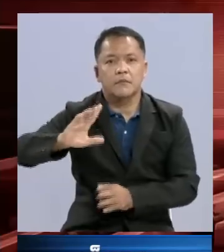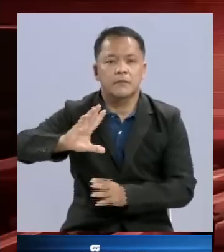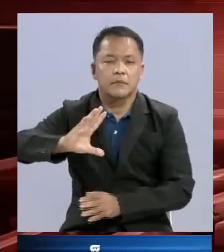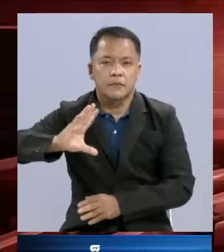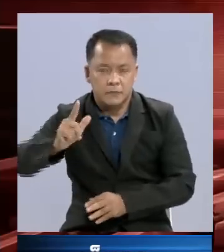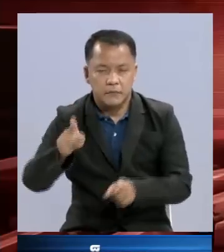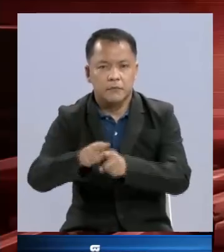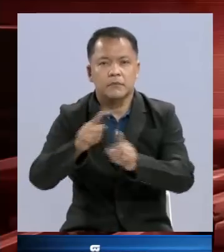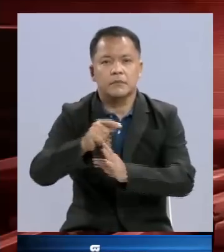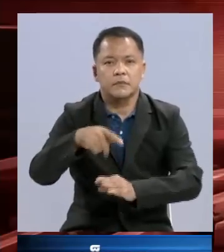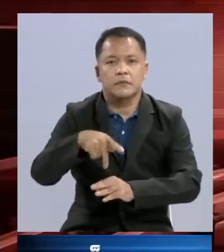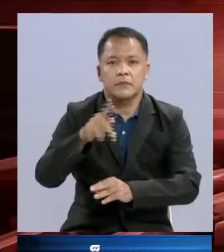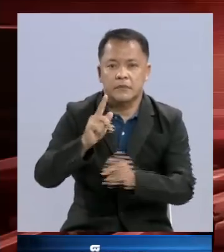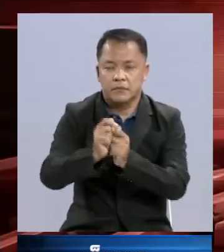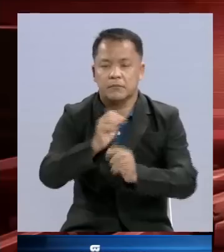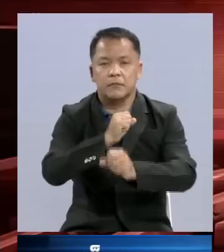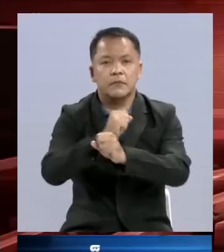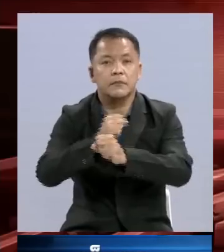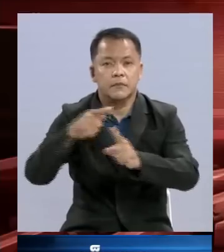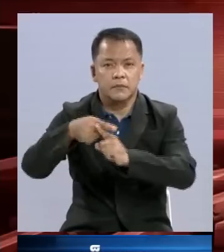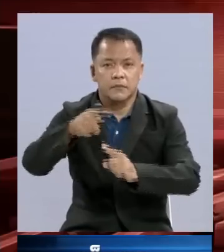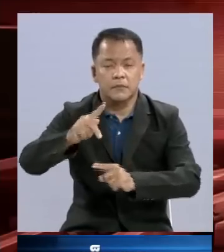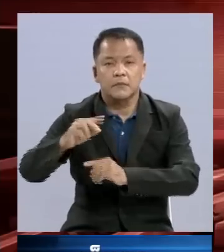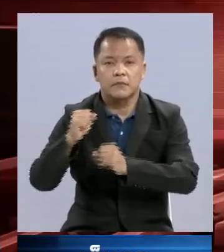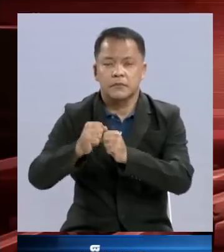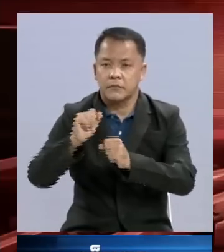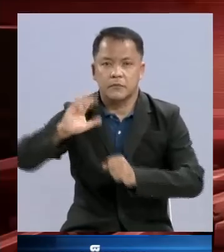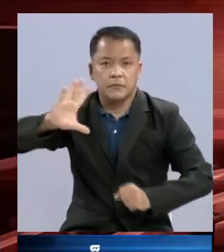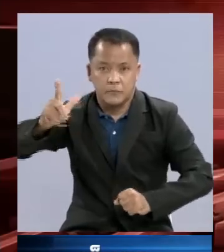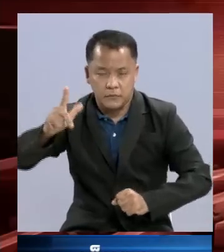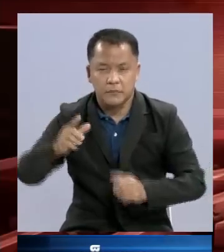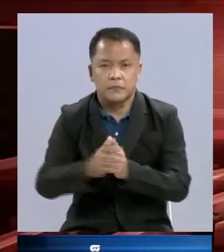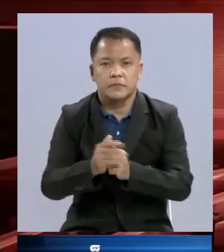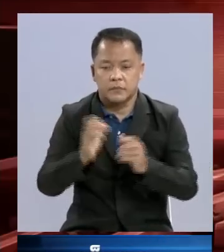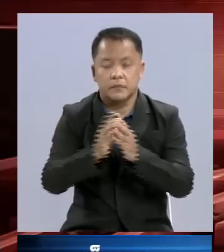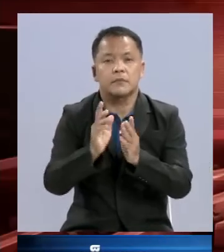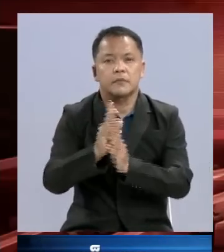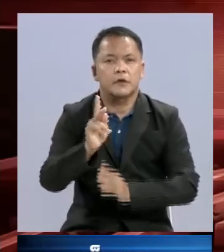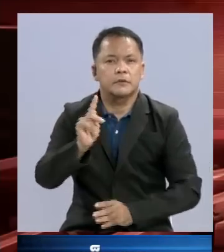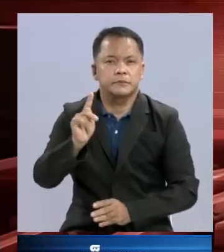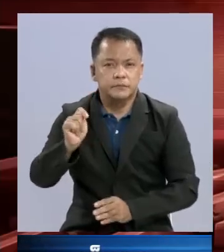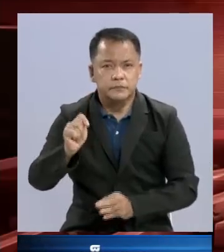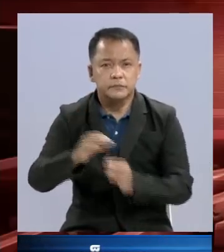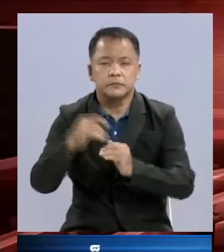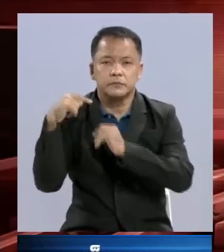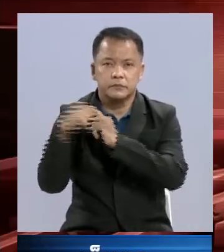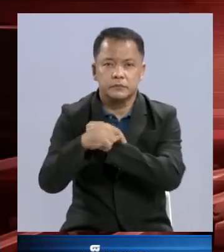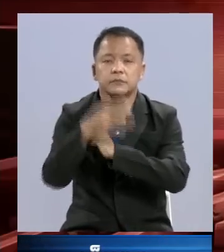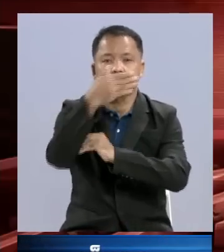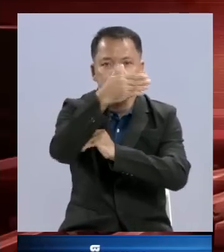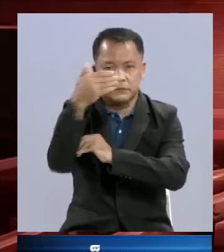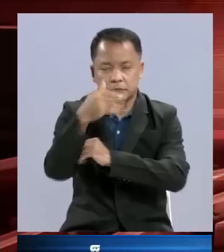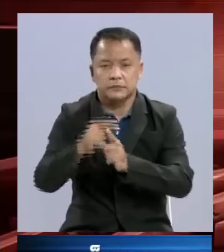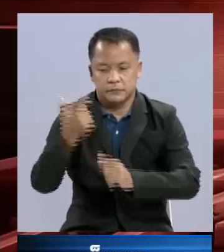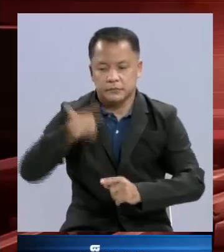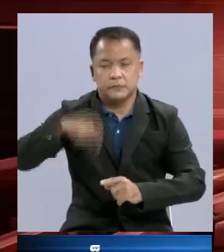อกเงินสำนักงานคณะกรรมการป้องกันและปราบปรามการทุจริตในภาครัฐคณะกรรมการป้องกันและปราบปรามการทุจริตแห่งชาติศ